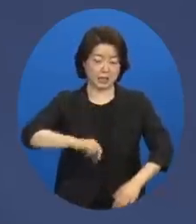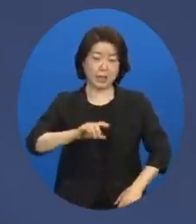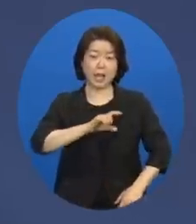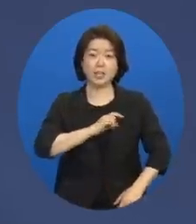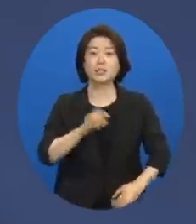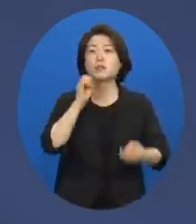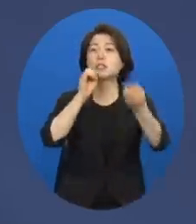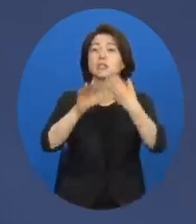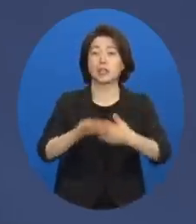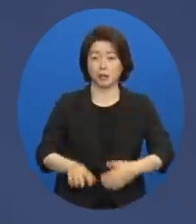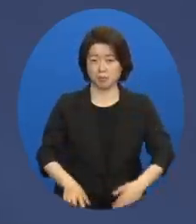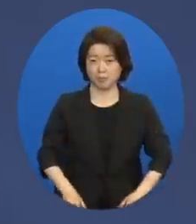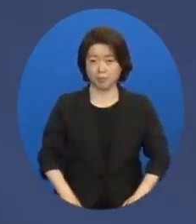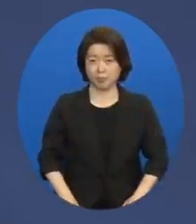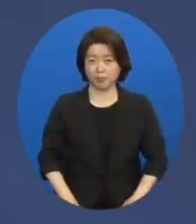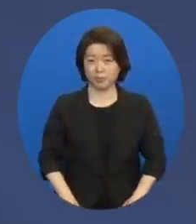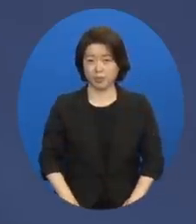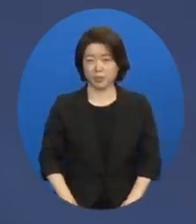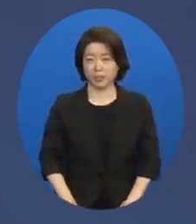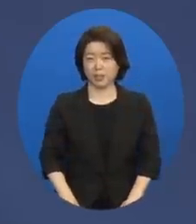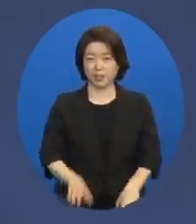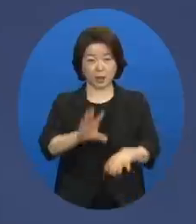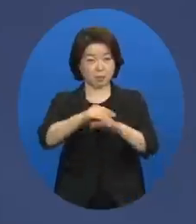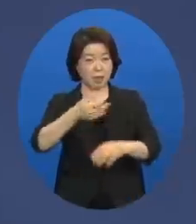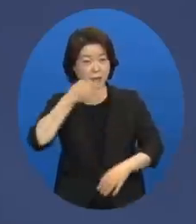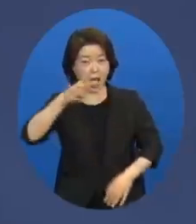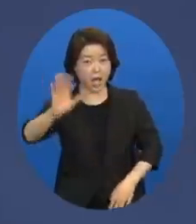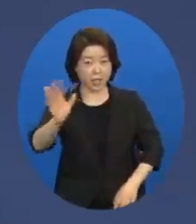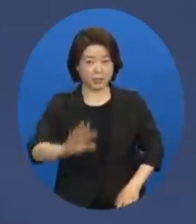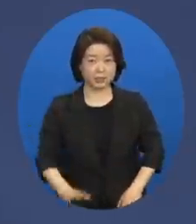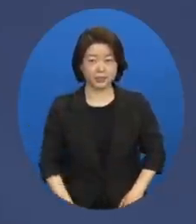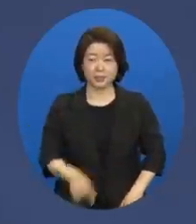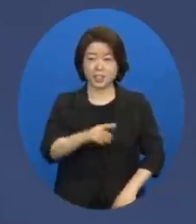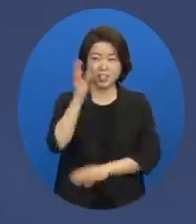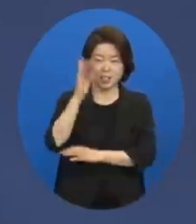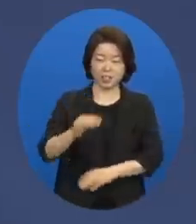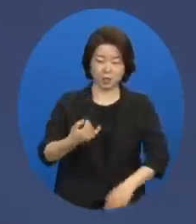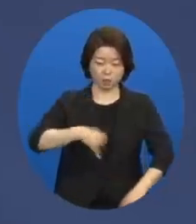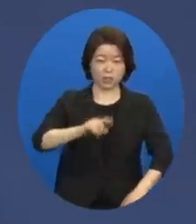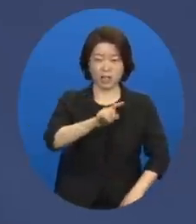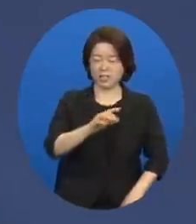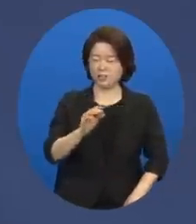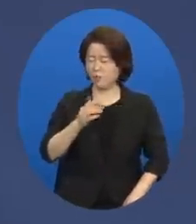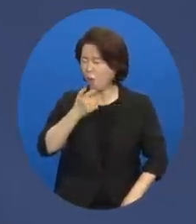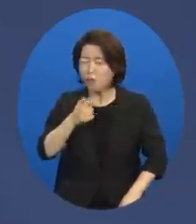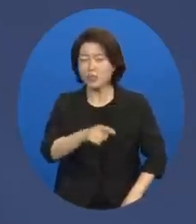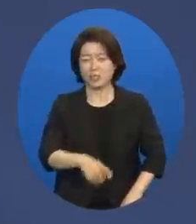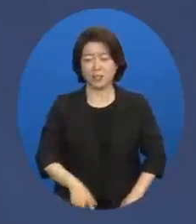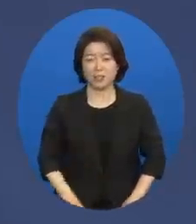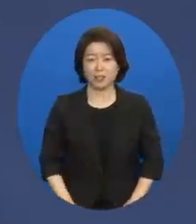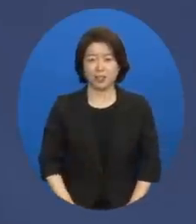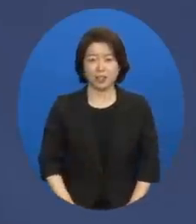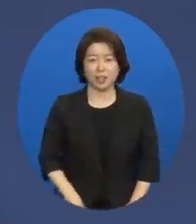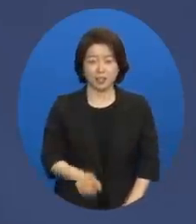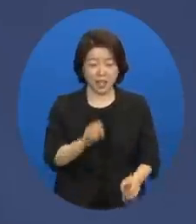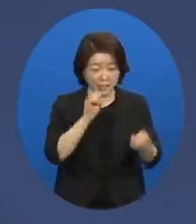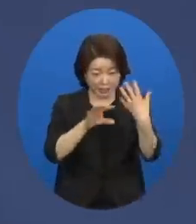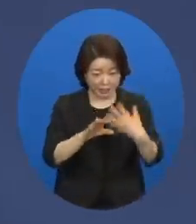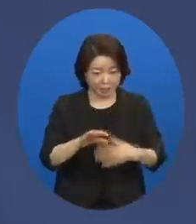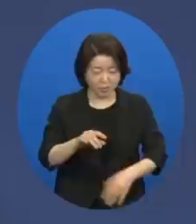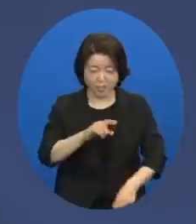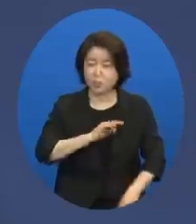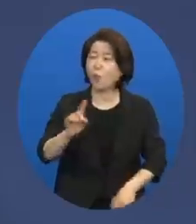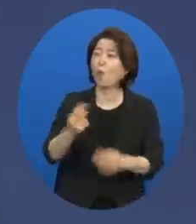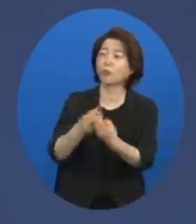주여. 방송에 안 나가겠지 뭐. 하여튼 걔는 이 얘기만 하면 너무 싫어해요. 이름이 그렇게 어떻게 그런 식으로